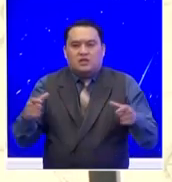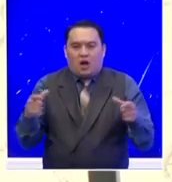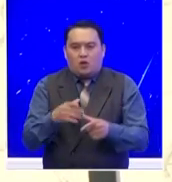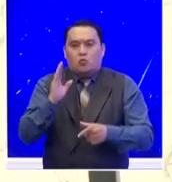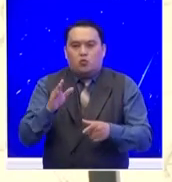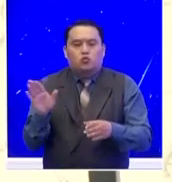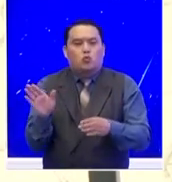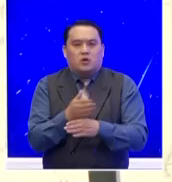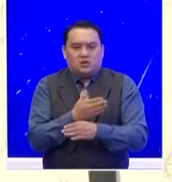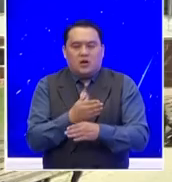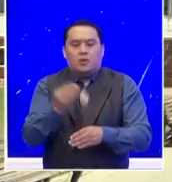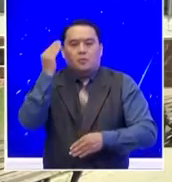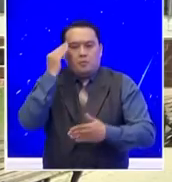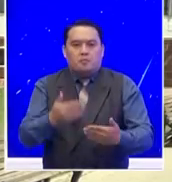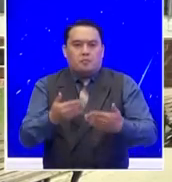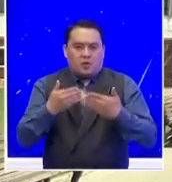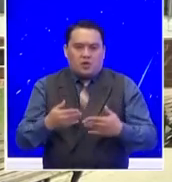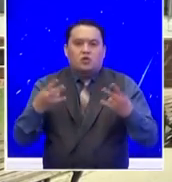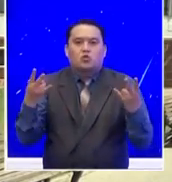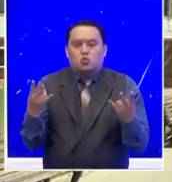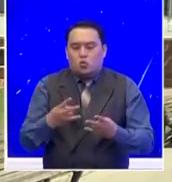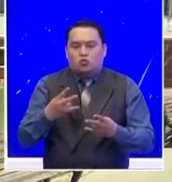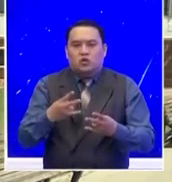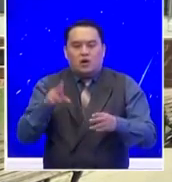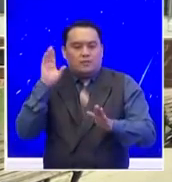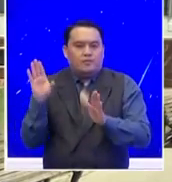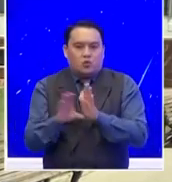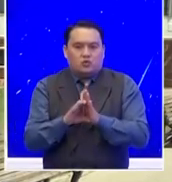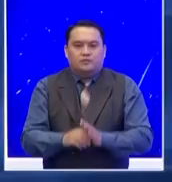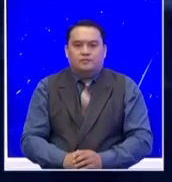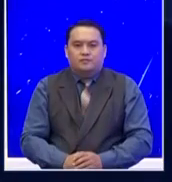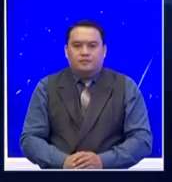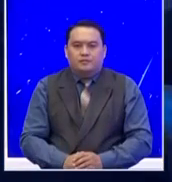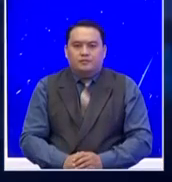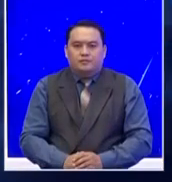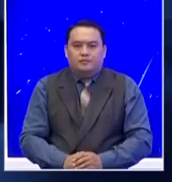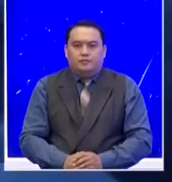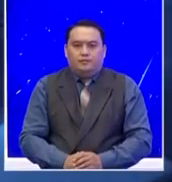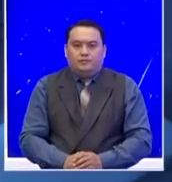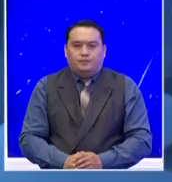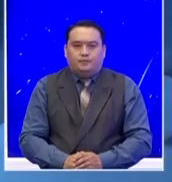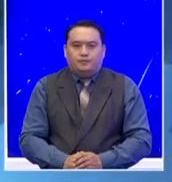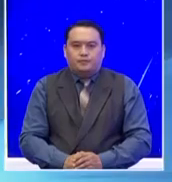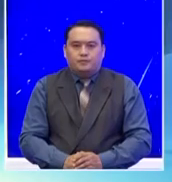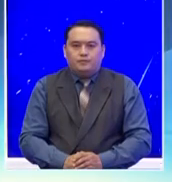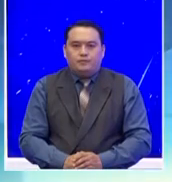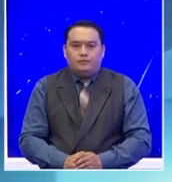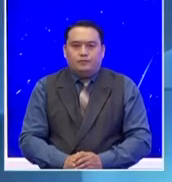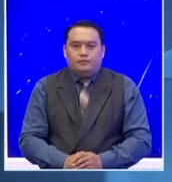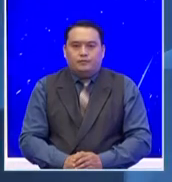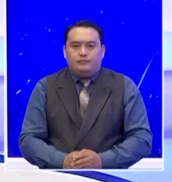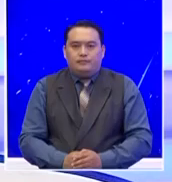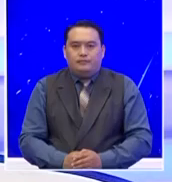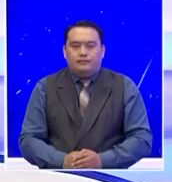будет снят, меры предосторожности нужно будет соблюдать еще какое-то время. Ануар Амангельдинов, Ержан Дюсен, телеканал